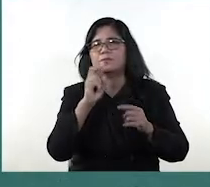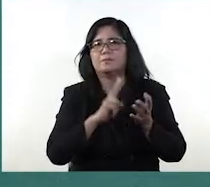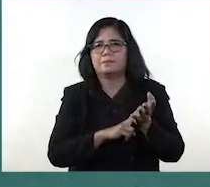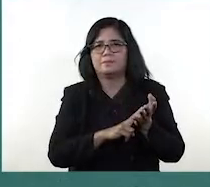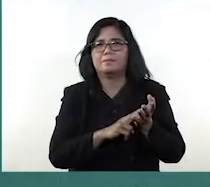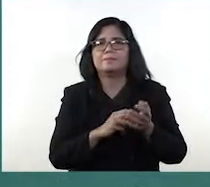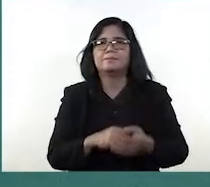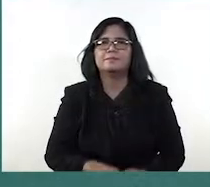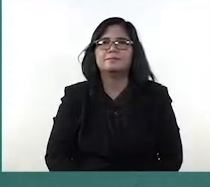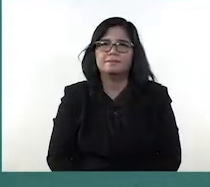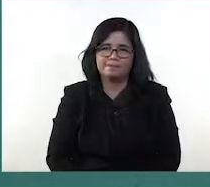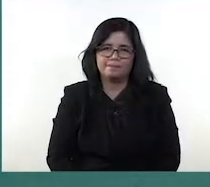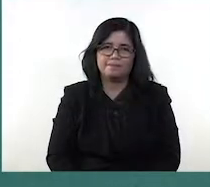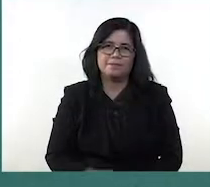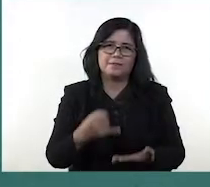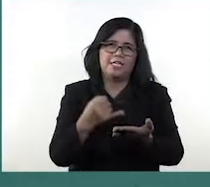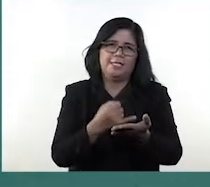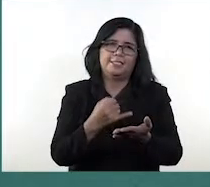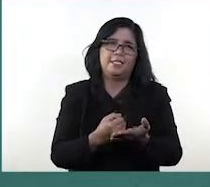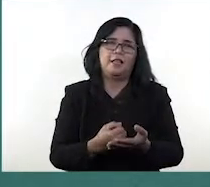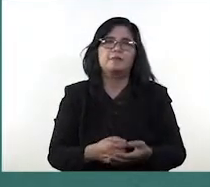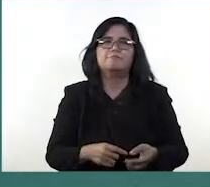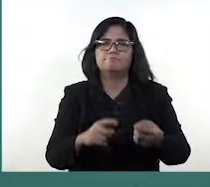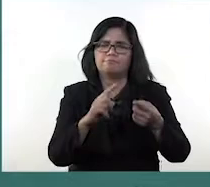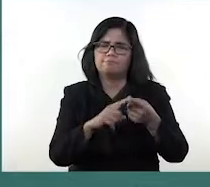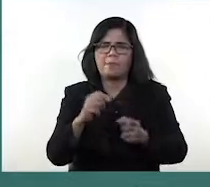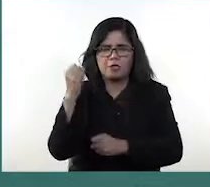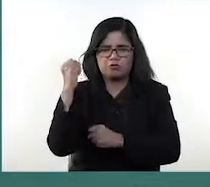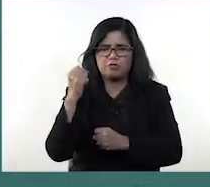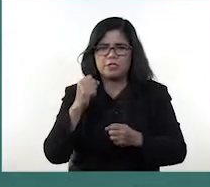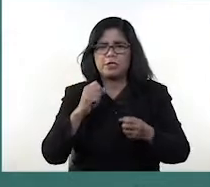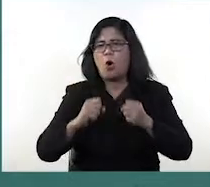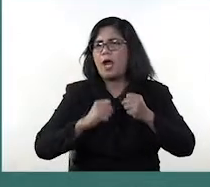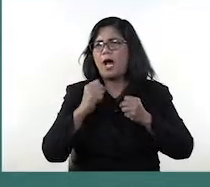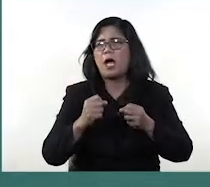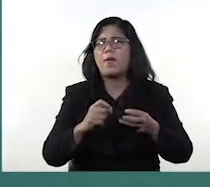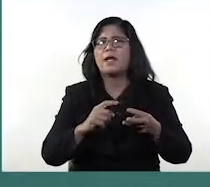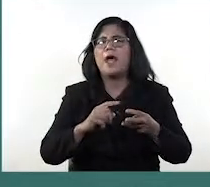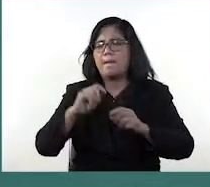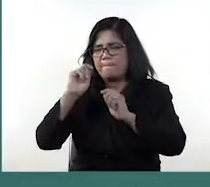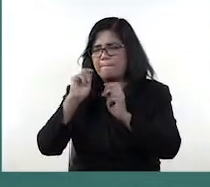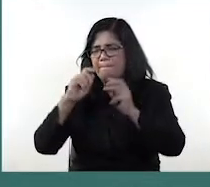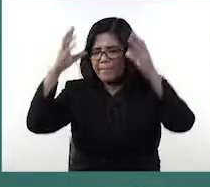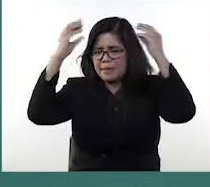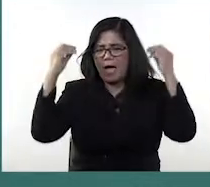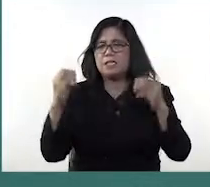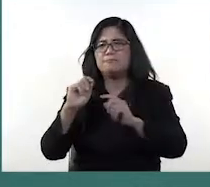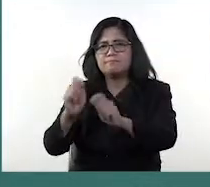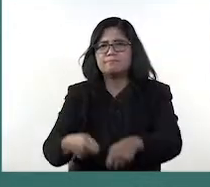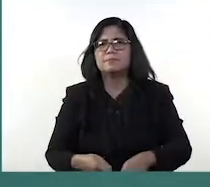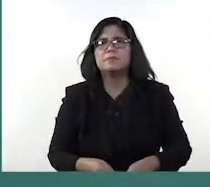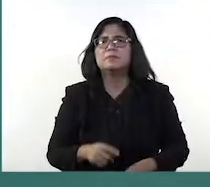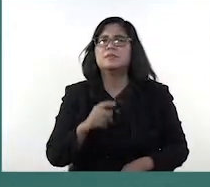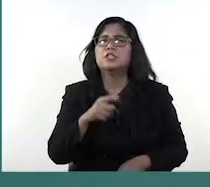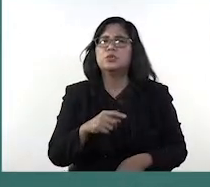Hai karena orang kita pikir bagaimana saya kuat bisa menjadi prajurit olahragawan yang petani pada saat yang bersamaan Kristus yang sudah dibangkitkan itu